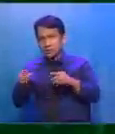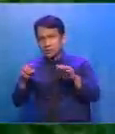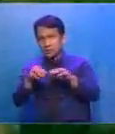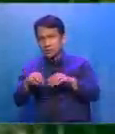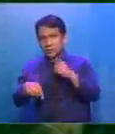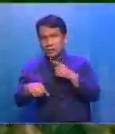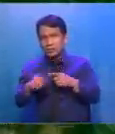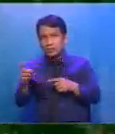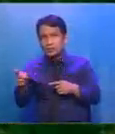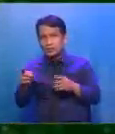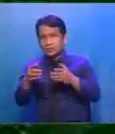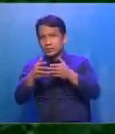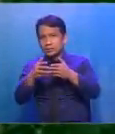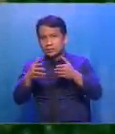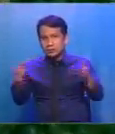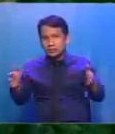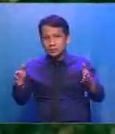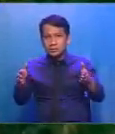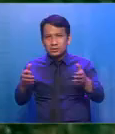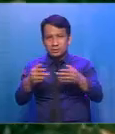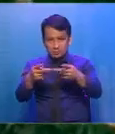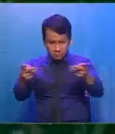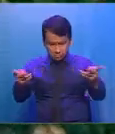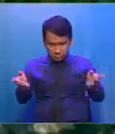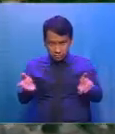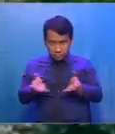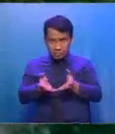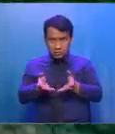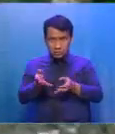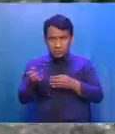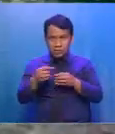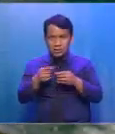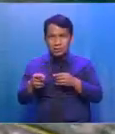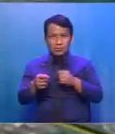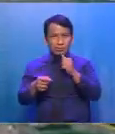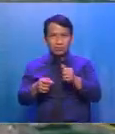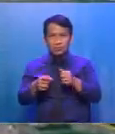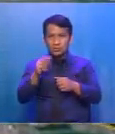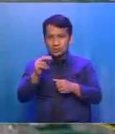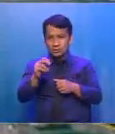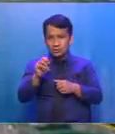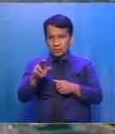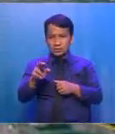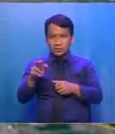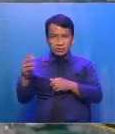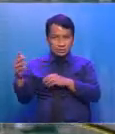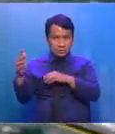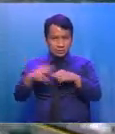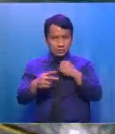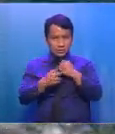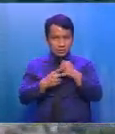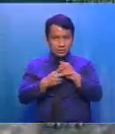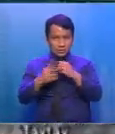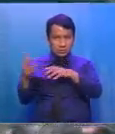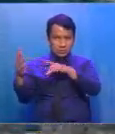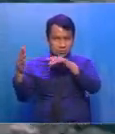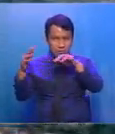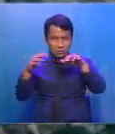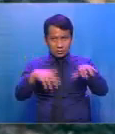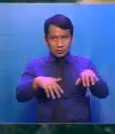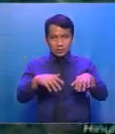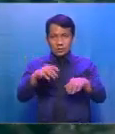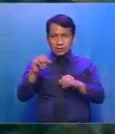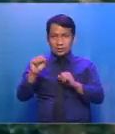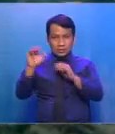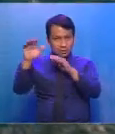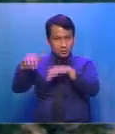po ay isang malaking floodplain. Wala pa pong Metro Manila, dito na po naiimbak ang tubig galing sa bahaging ito ng